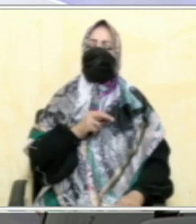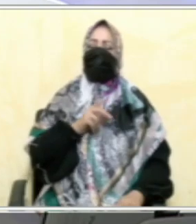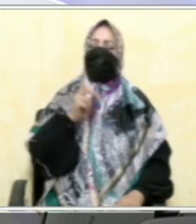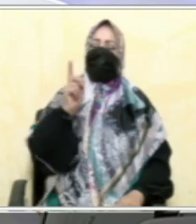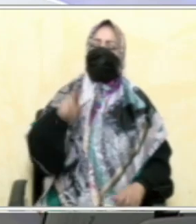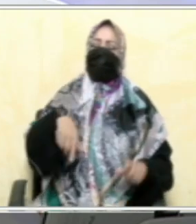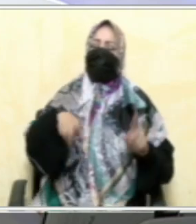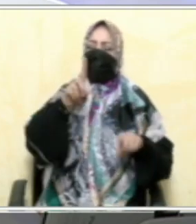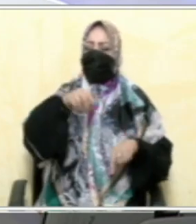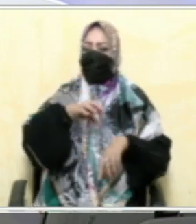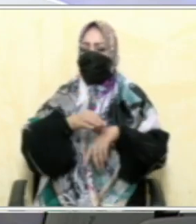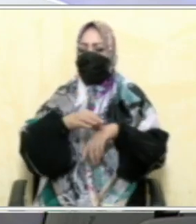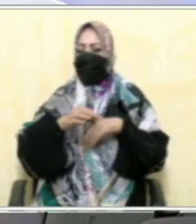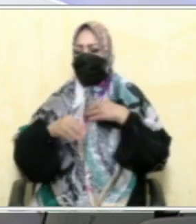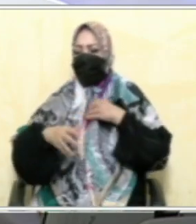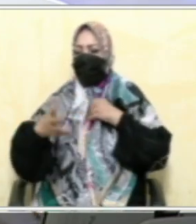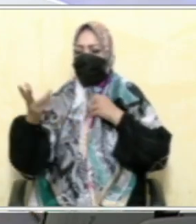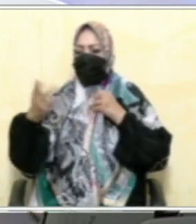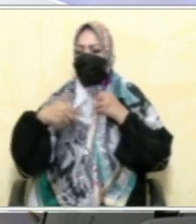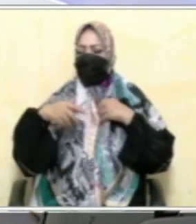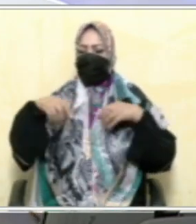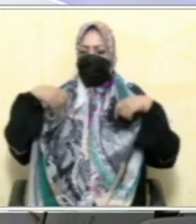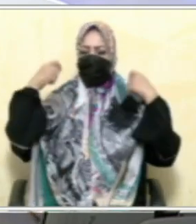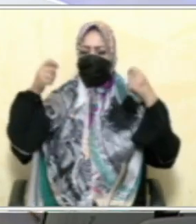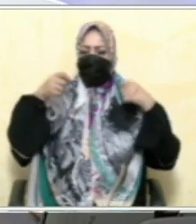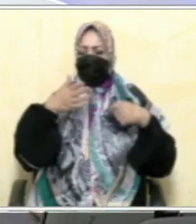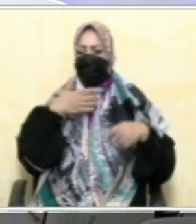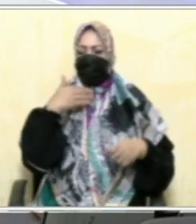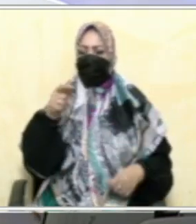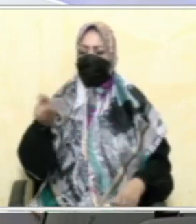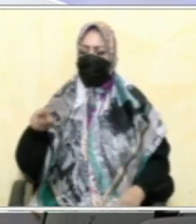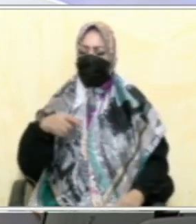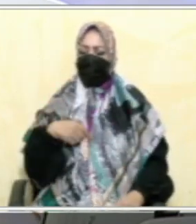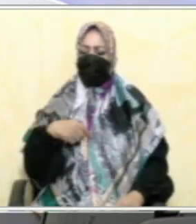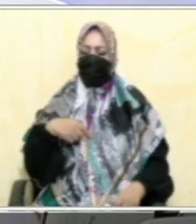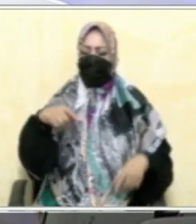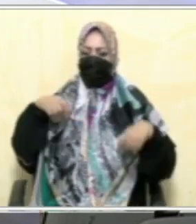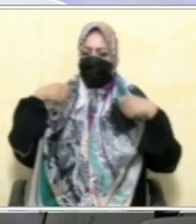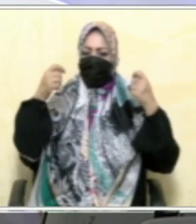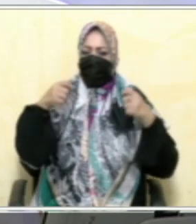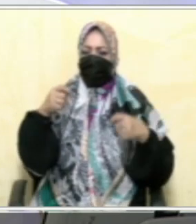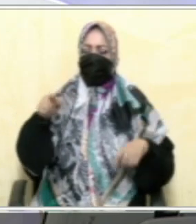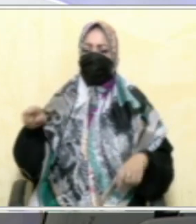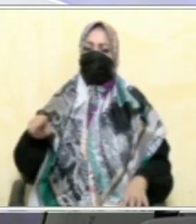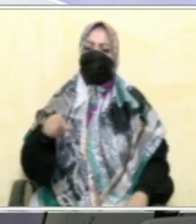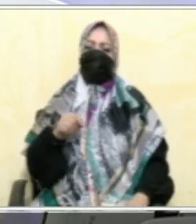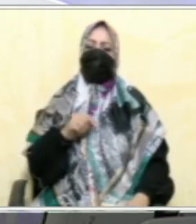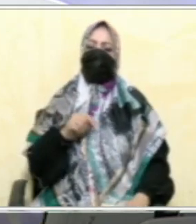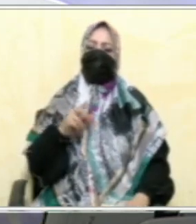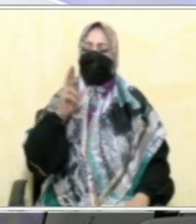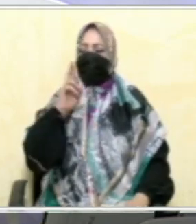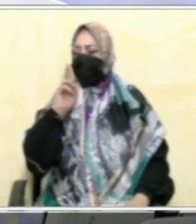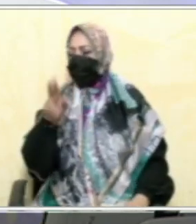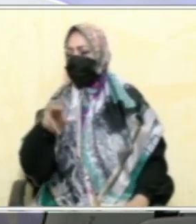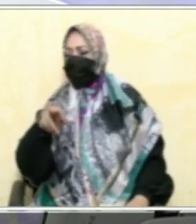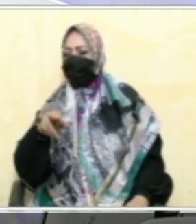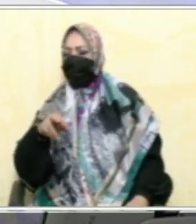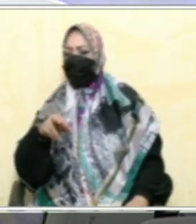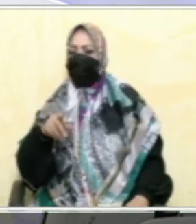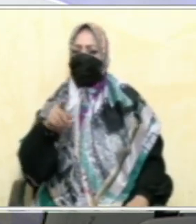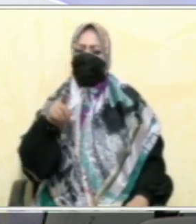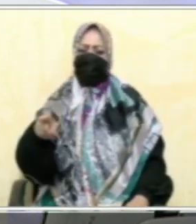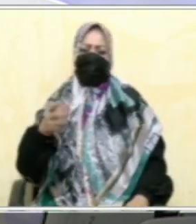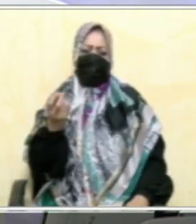هذا، يشوفه يقلب لا في حبة هذا ما يضحيش ويطلع ويسيب. هذه الكلمة